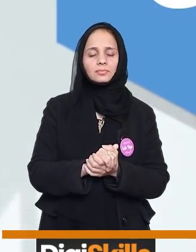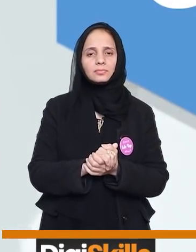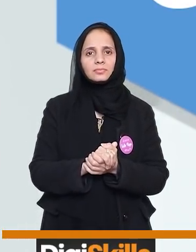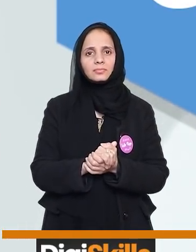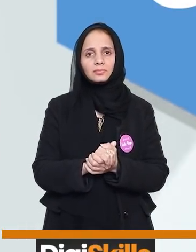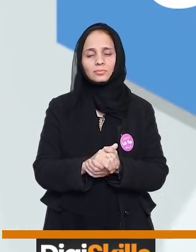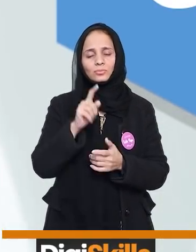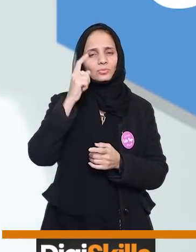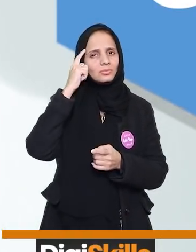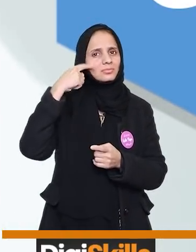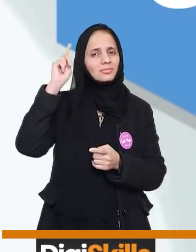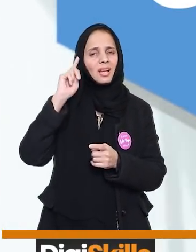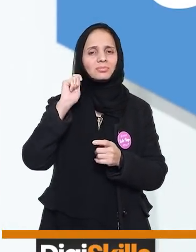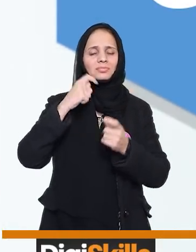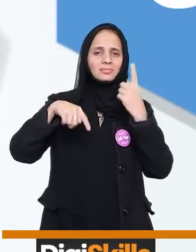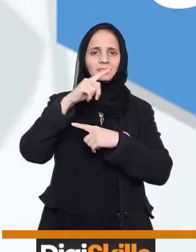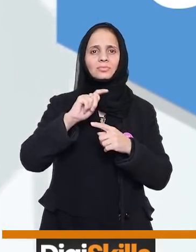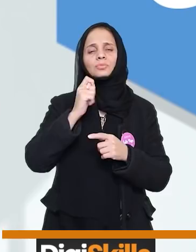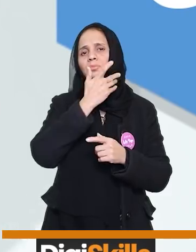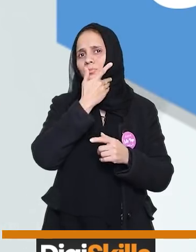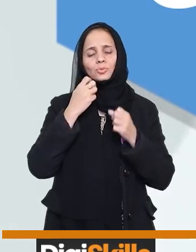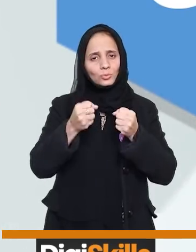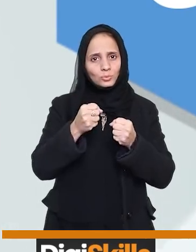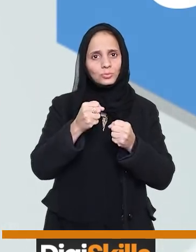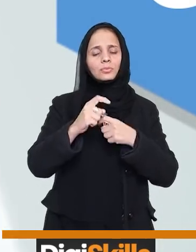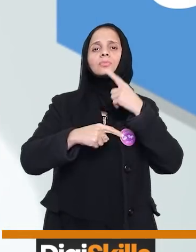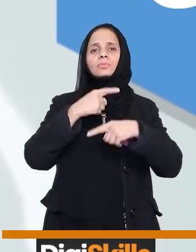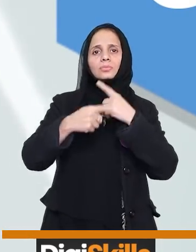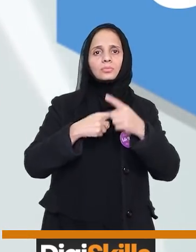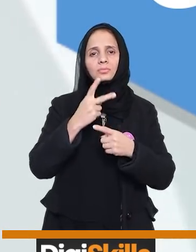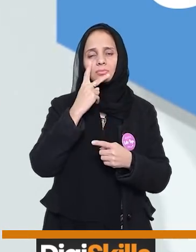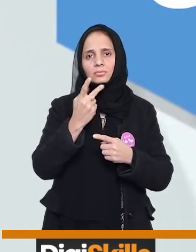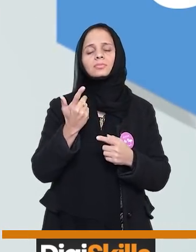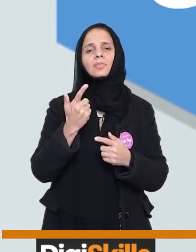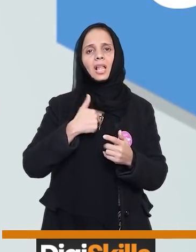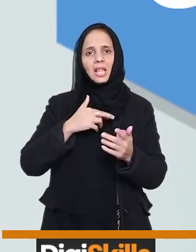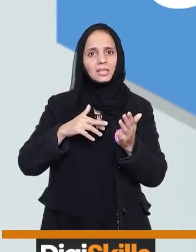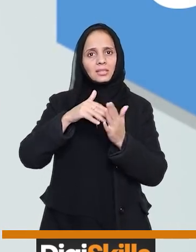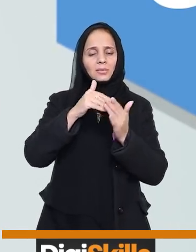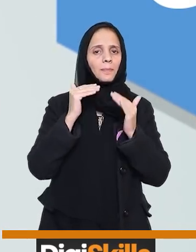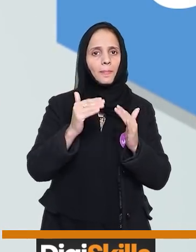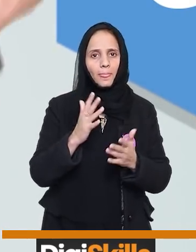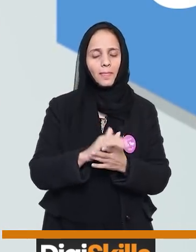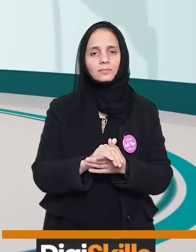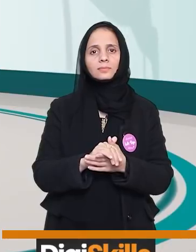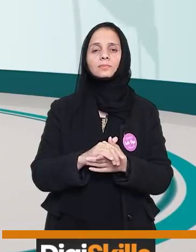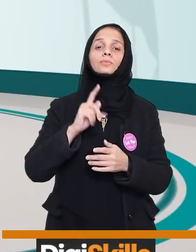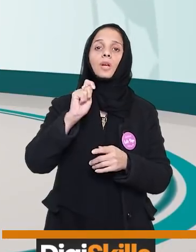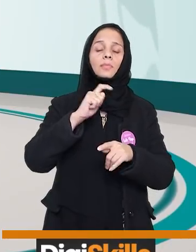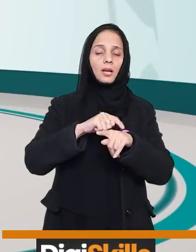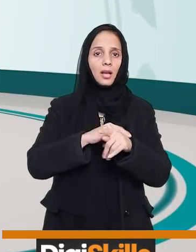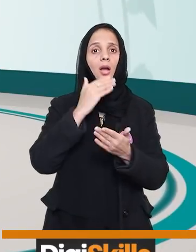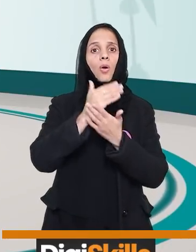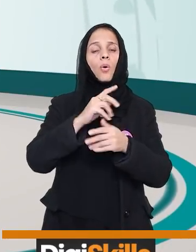میں اتنی نادانی تھی کہ اگر وہ اسکل آپ کو مشکل لگ رہی تھی یا آپ کا انٹرسٹ نہیں قائم رہنا تھا تو بھائی